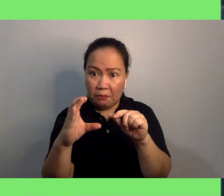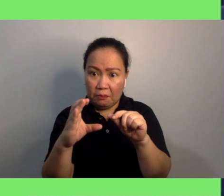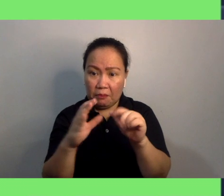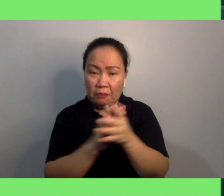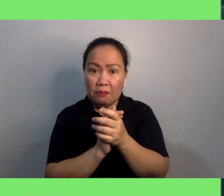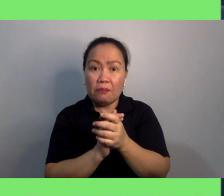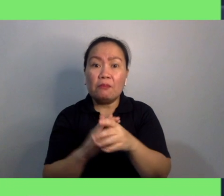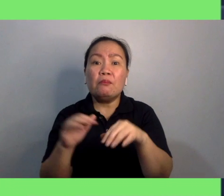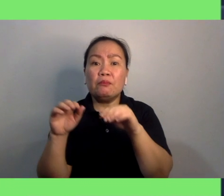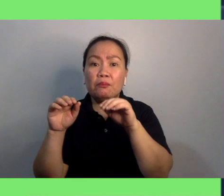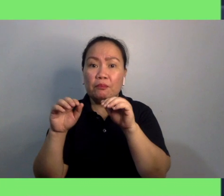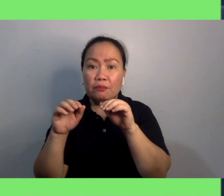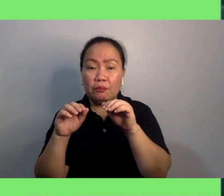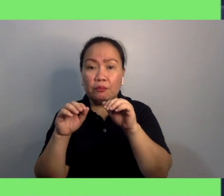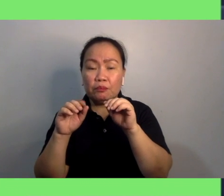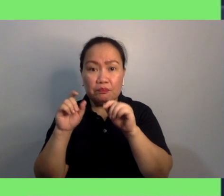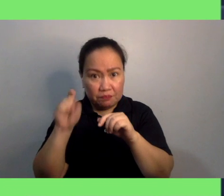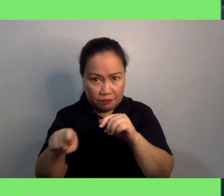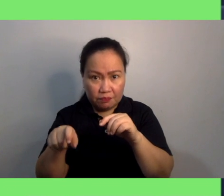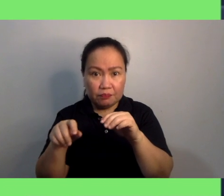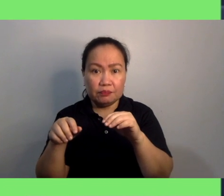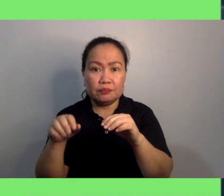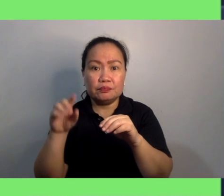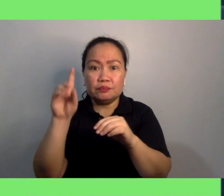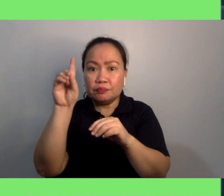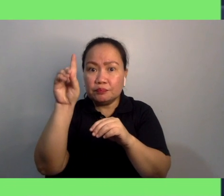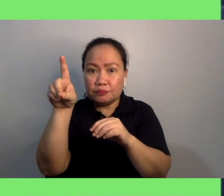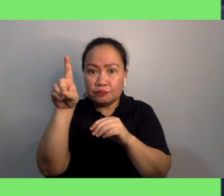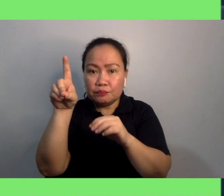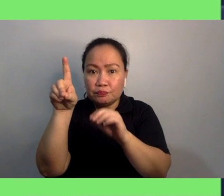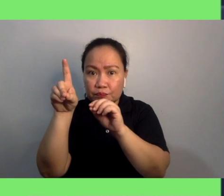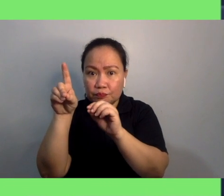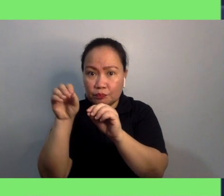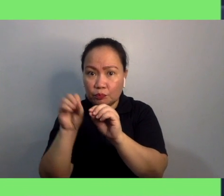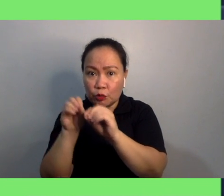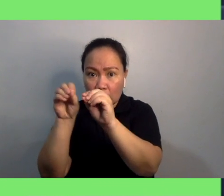lalagyan po natin siya ng degree symbol. Okay? So, ito po